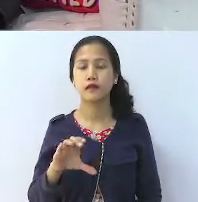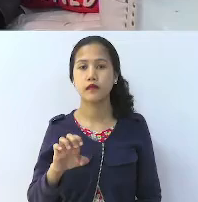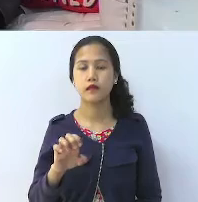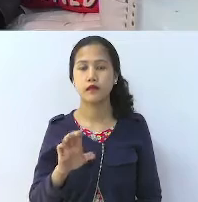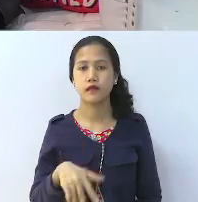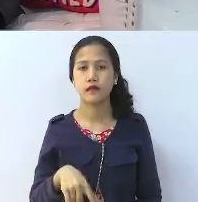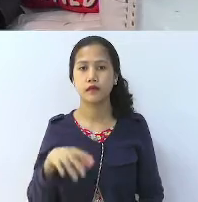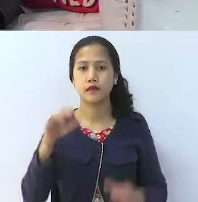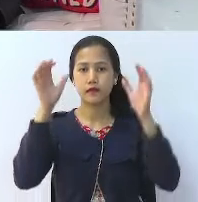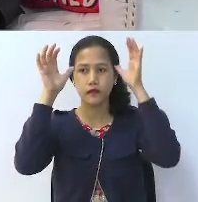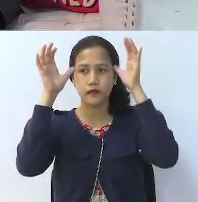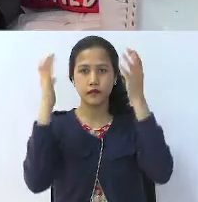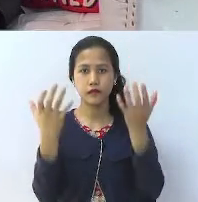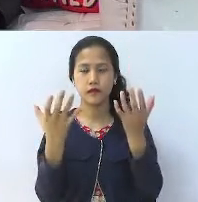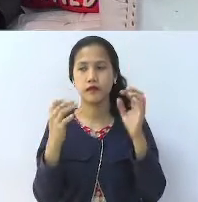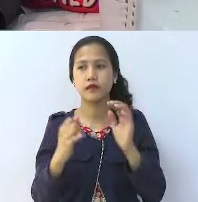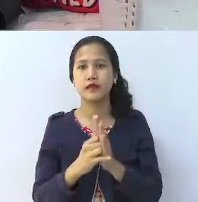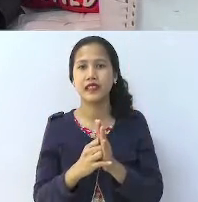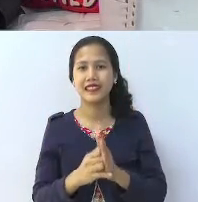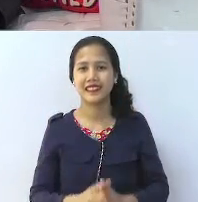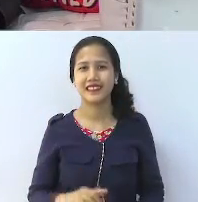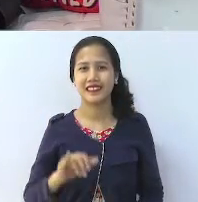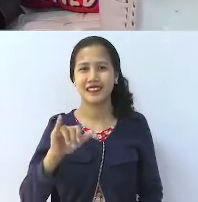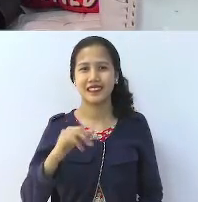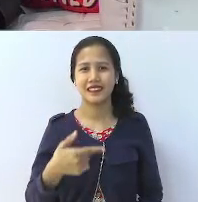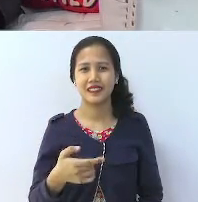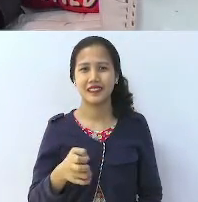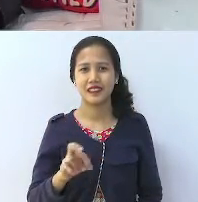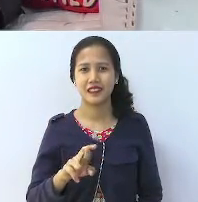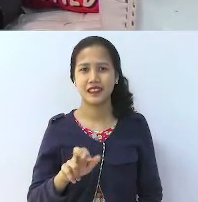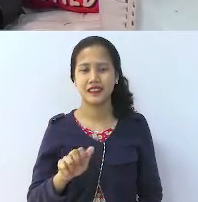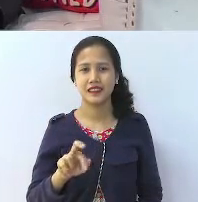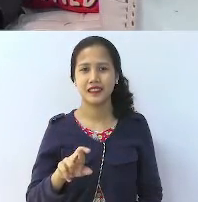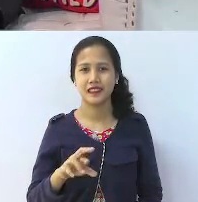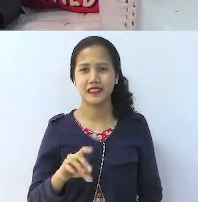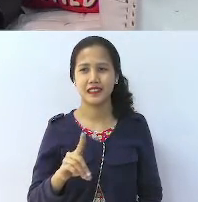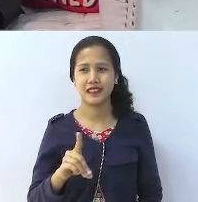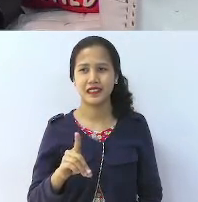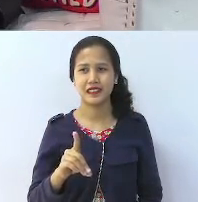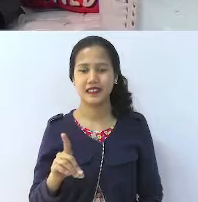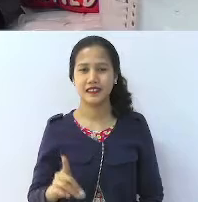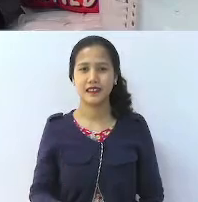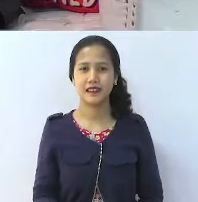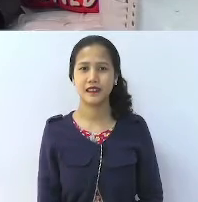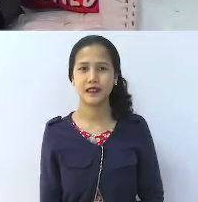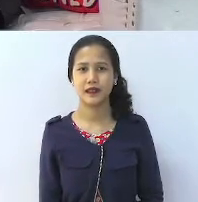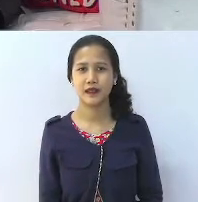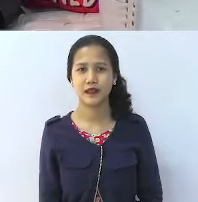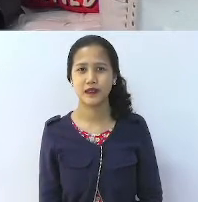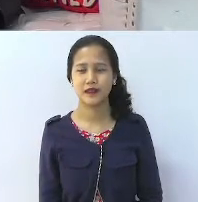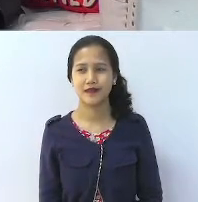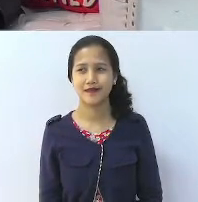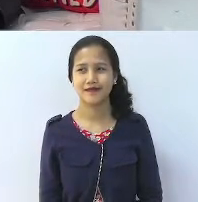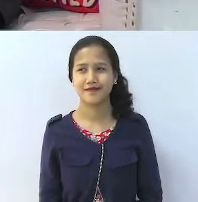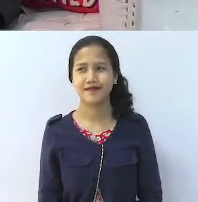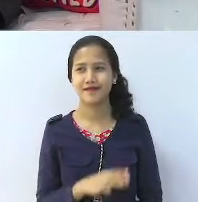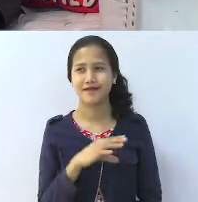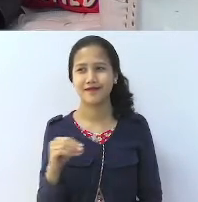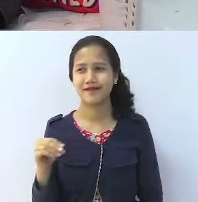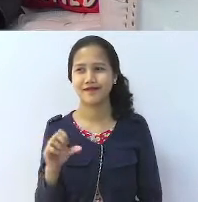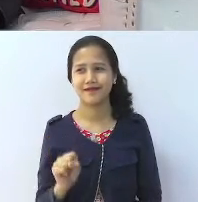Ronel Purmanes. Yan. Isa sa mga Baptist builders po natin, ma'am. Ah, si Ronel. Yeah,